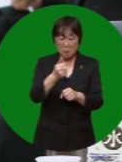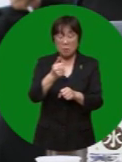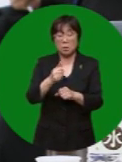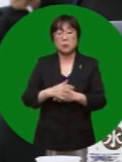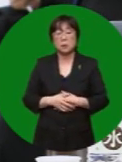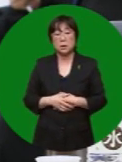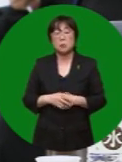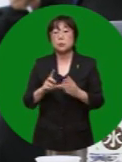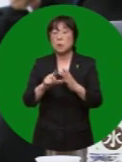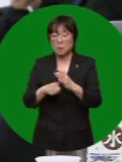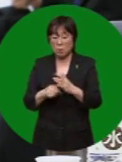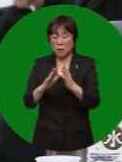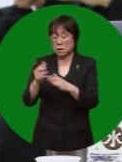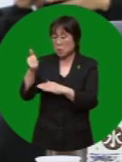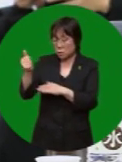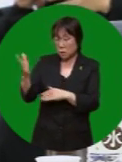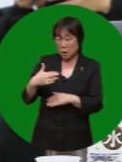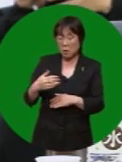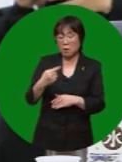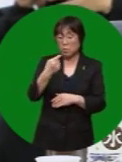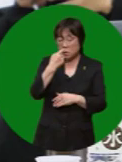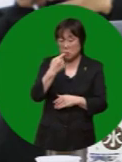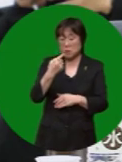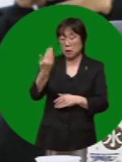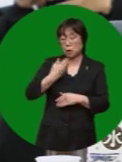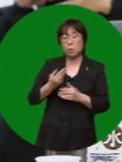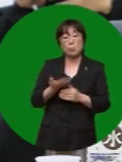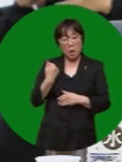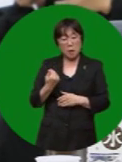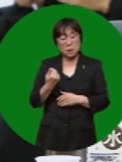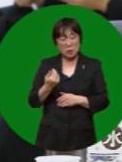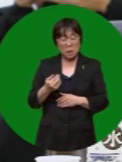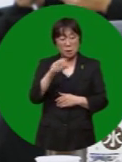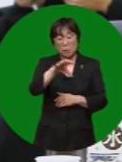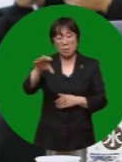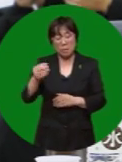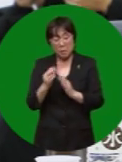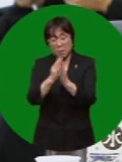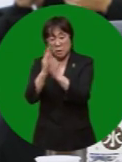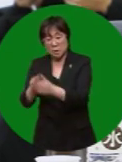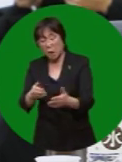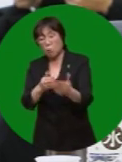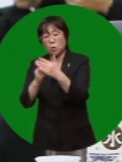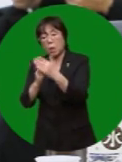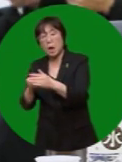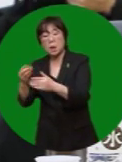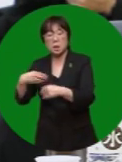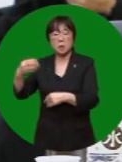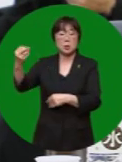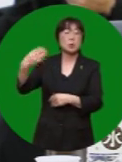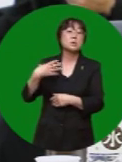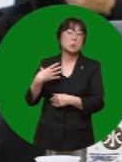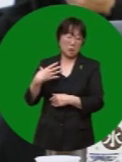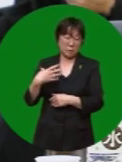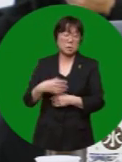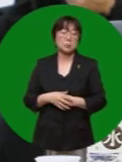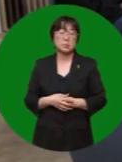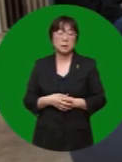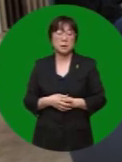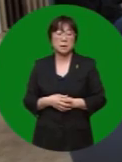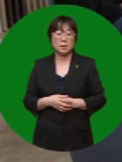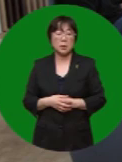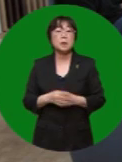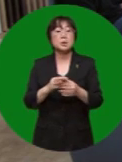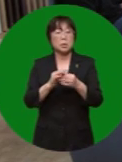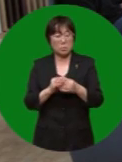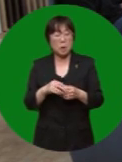はもううちがやる前に何件も申請を断られたんですっていう話も聞いたことがあります。